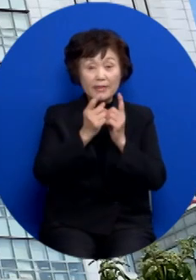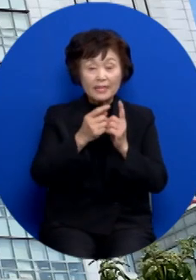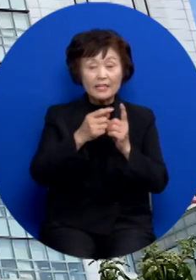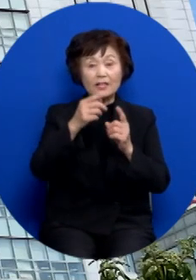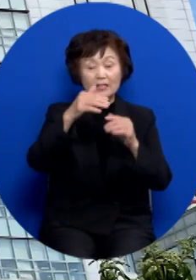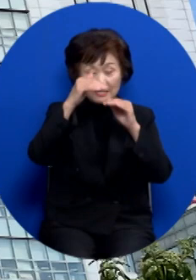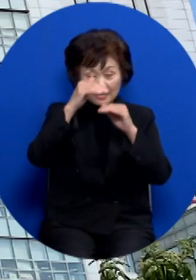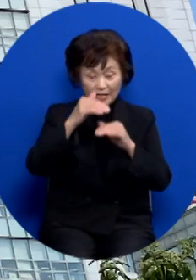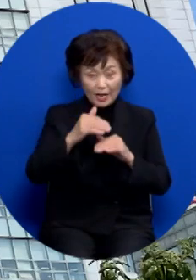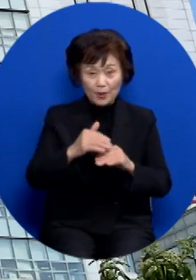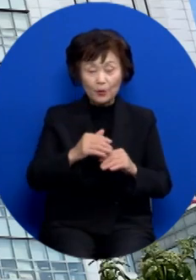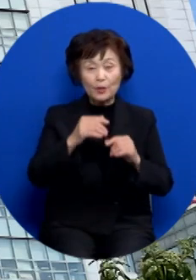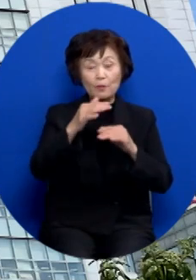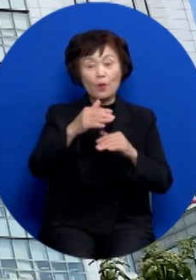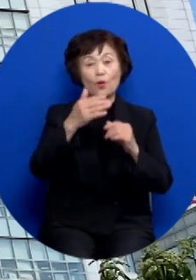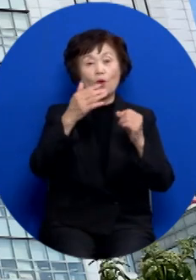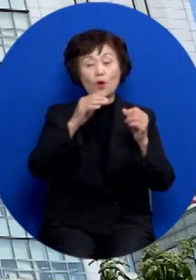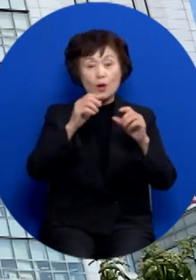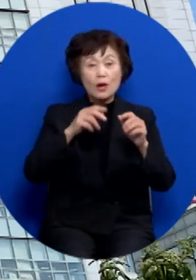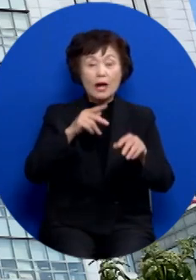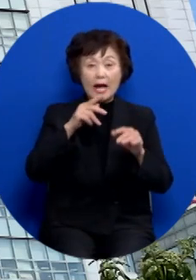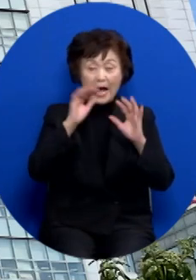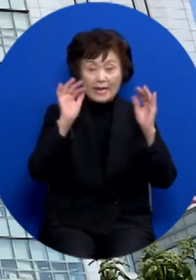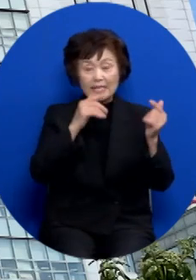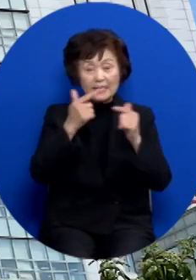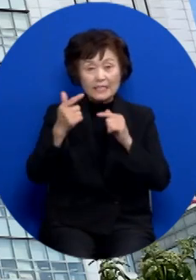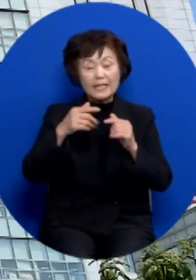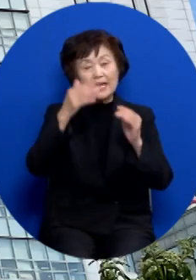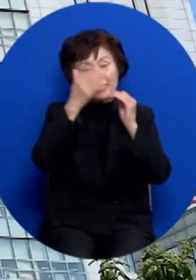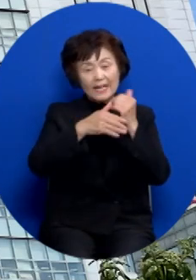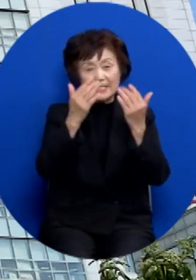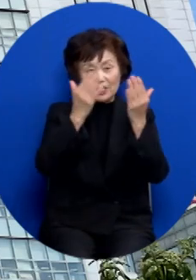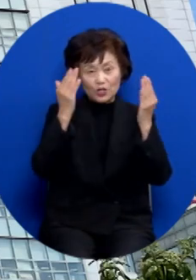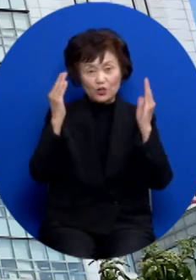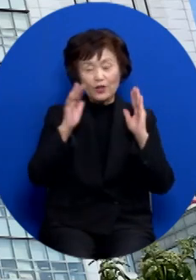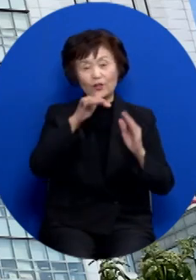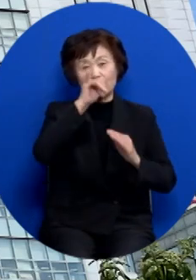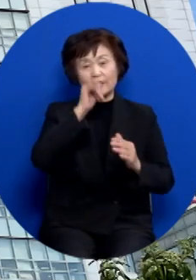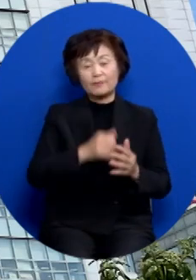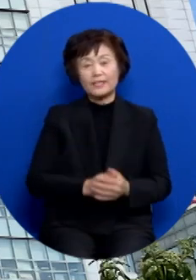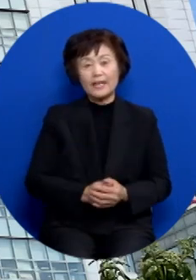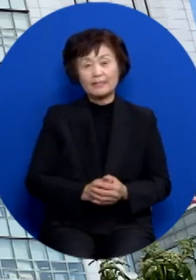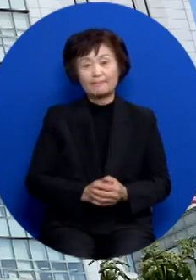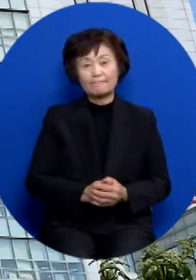다양한 일상 속 사진이 전시될 예정입니다. 지금까지 오늘의 주요 단신이었습니다.